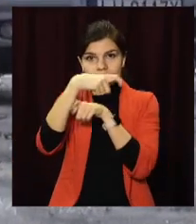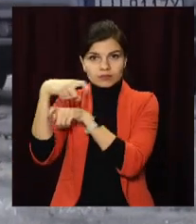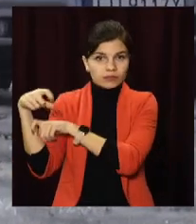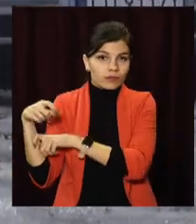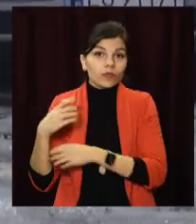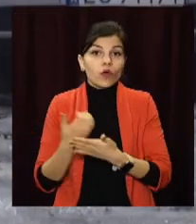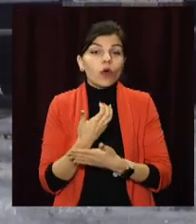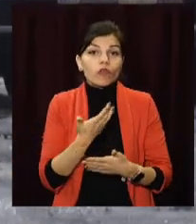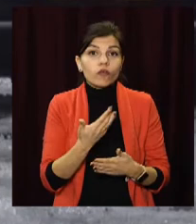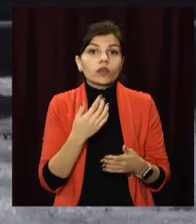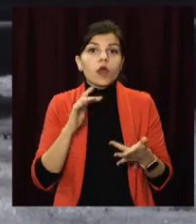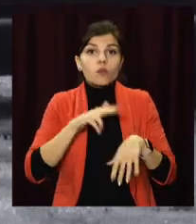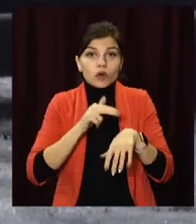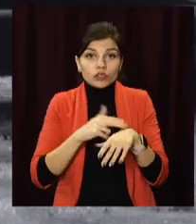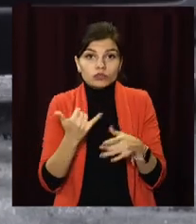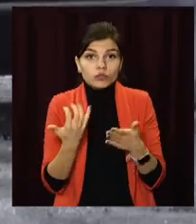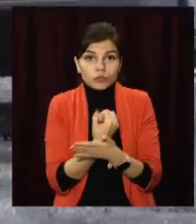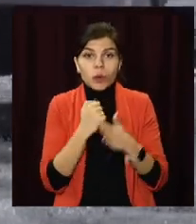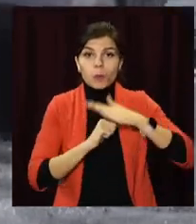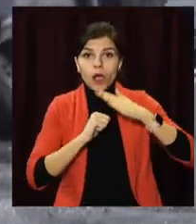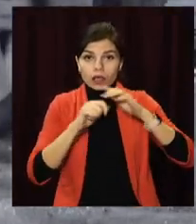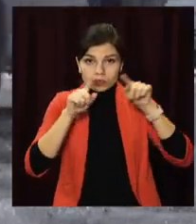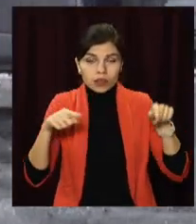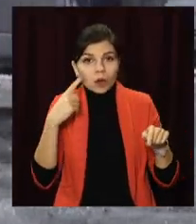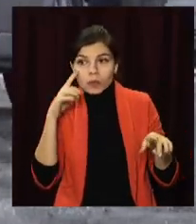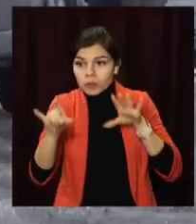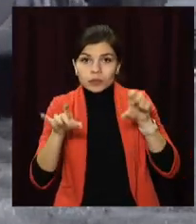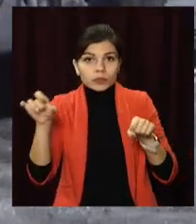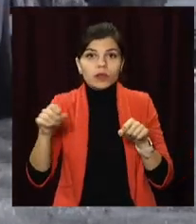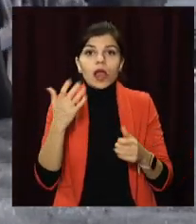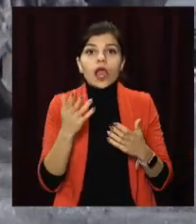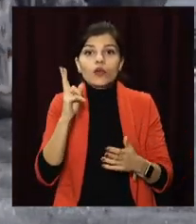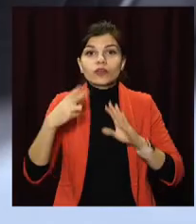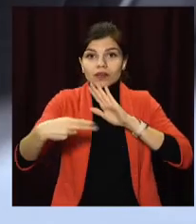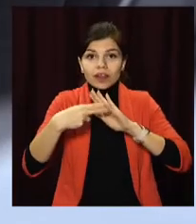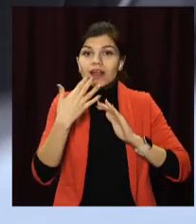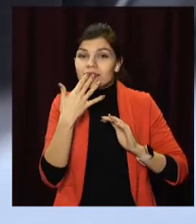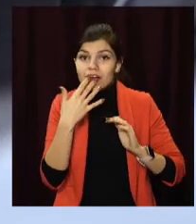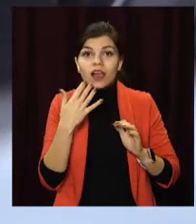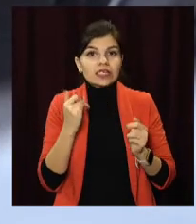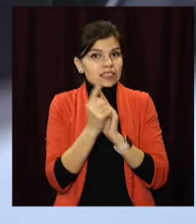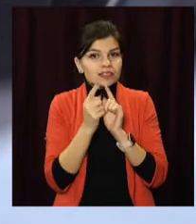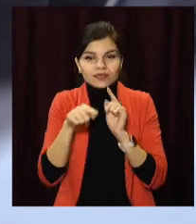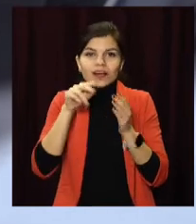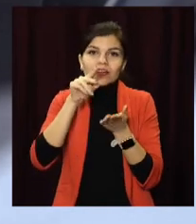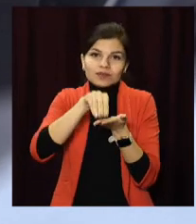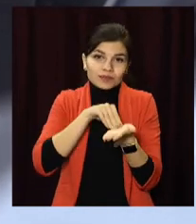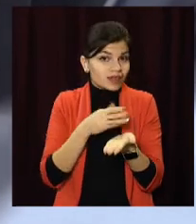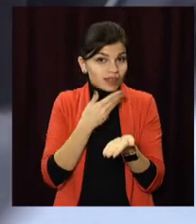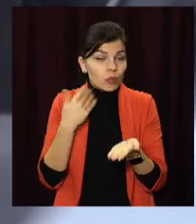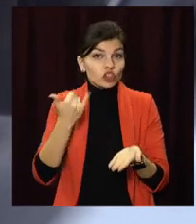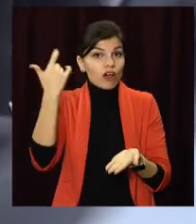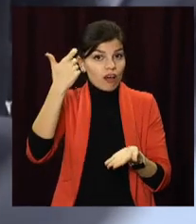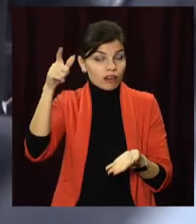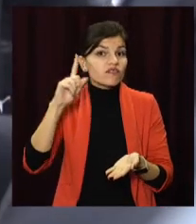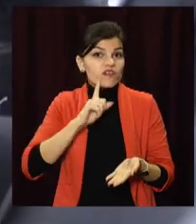отримала доступ до електронної бази митників, аби виявляти євробляхи, зупиняти їх та штрафувати. Поки систему тестують на